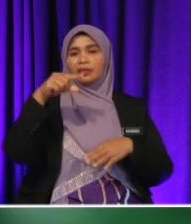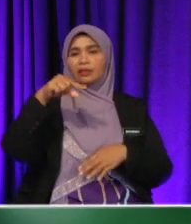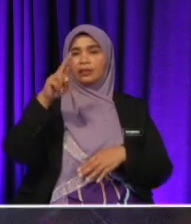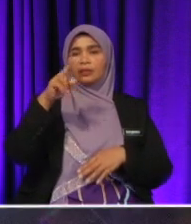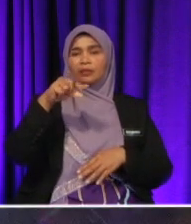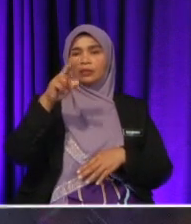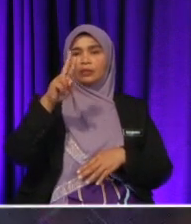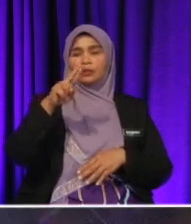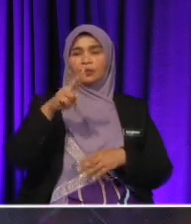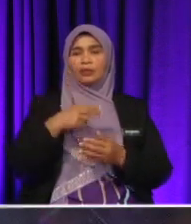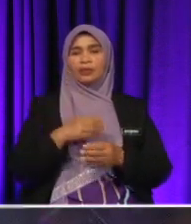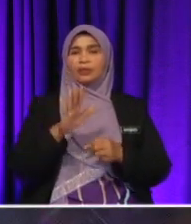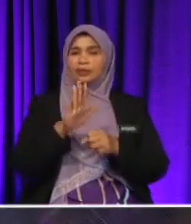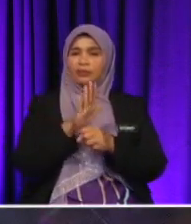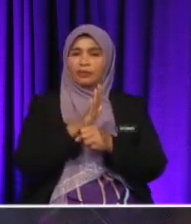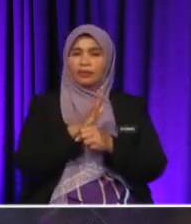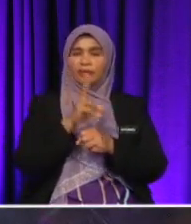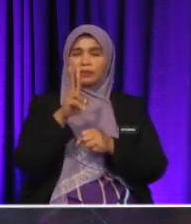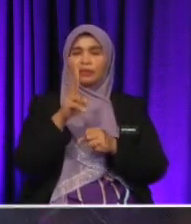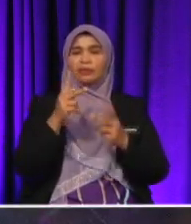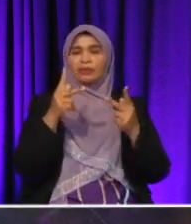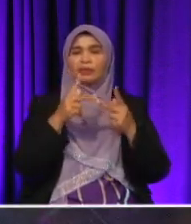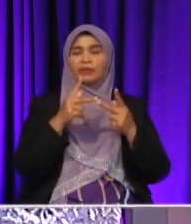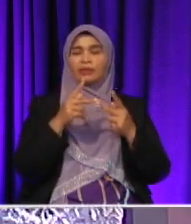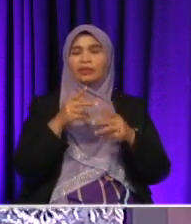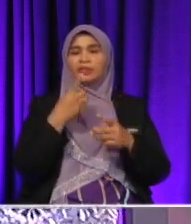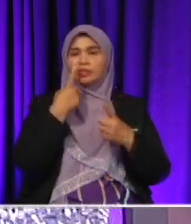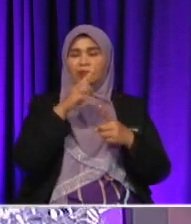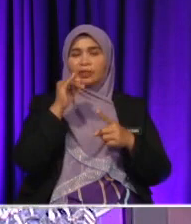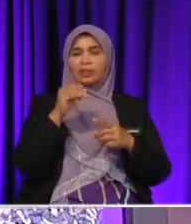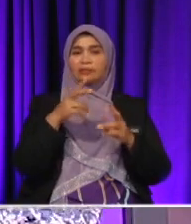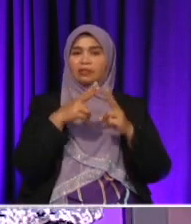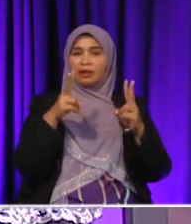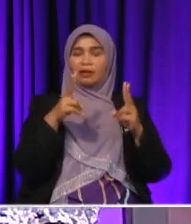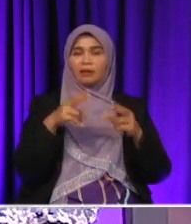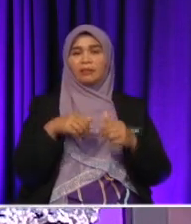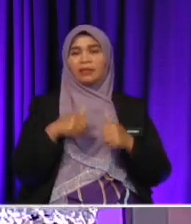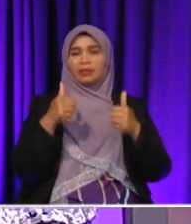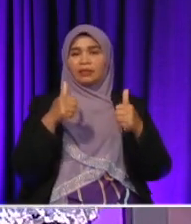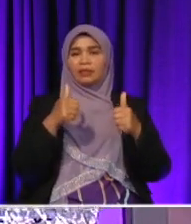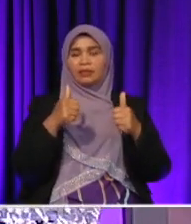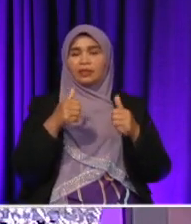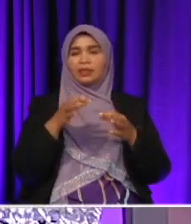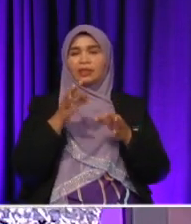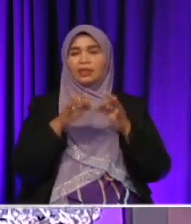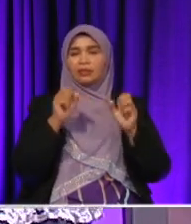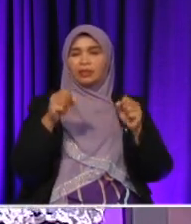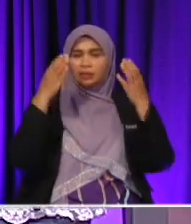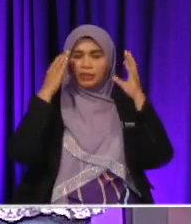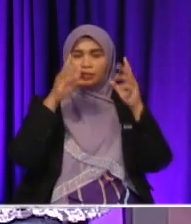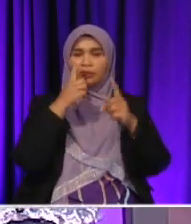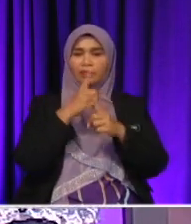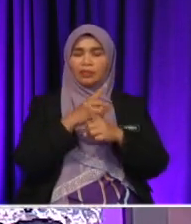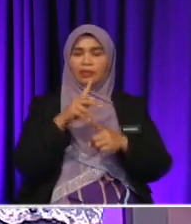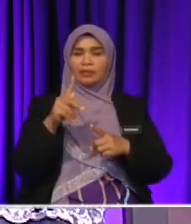Cukup dua penyesuaian memang jawaban yang sangat berguna cuma kalau boleh Cikgu betulkan lagi untuk